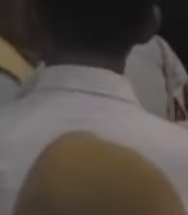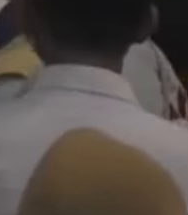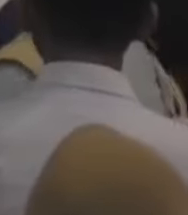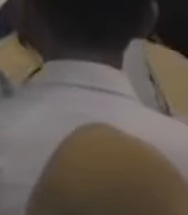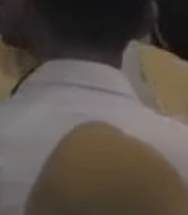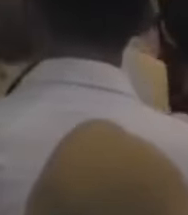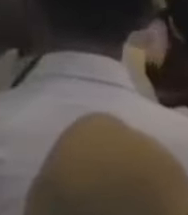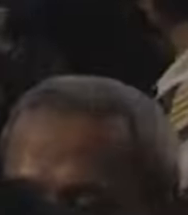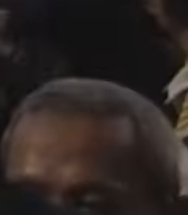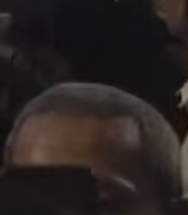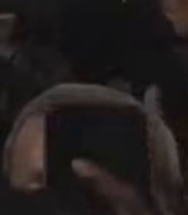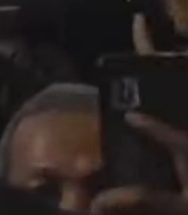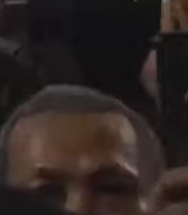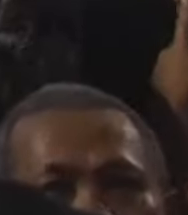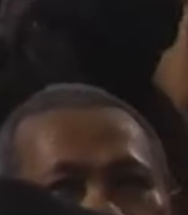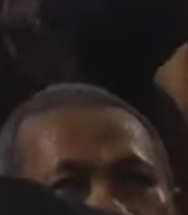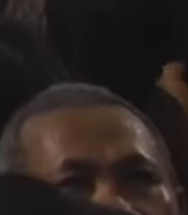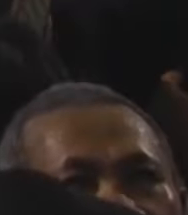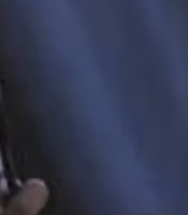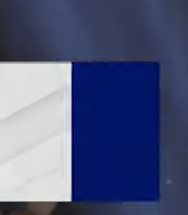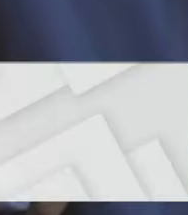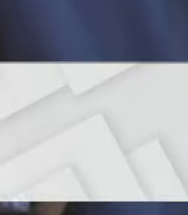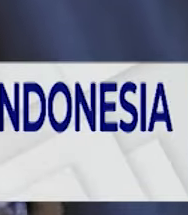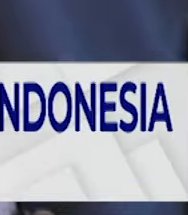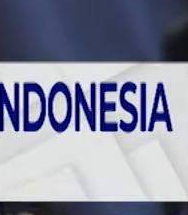lainnya yang penting bagi kemajuan dunia.